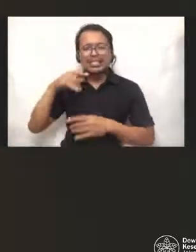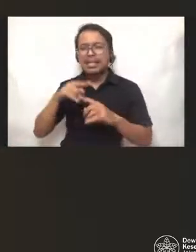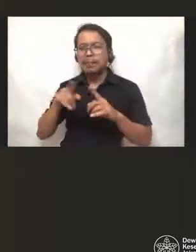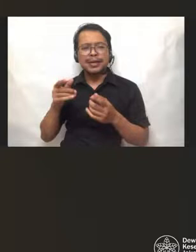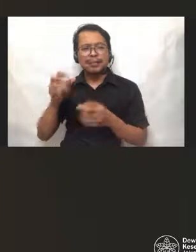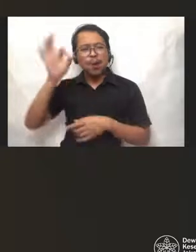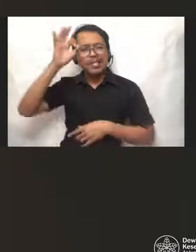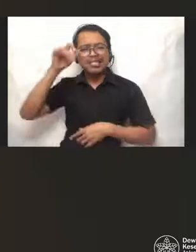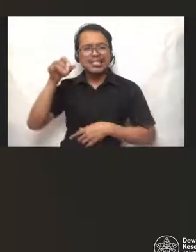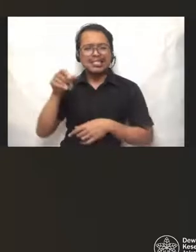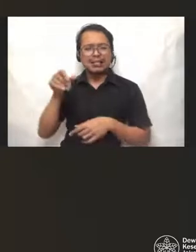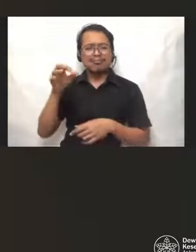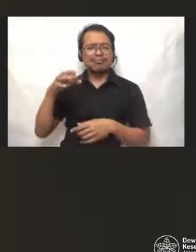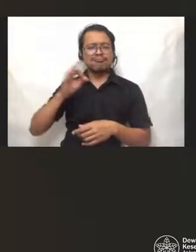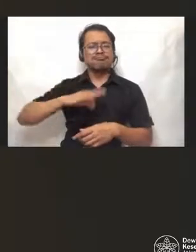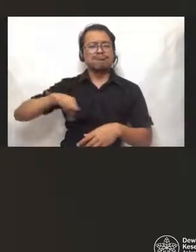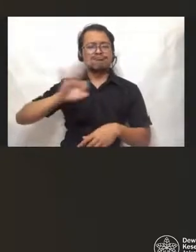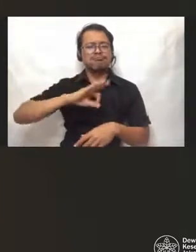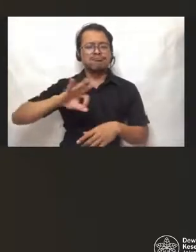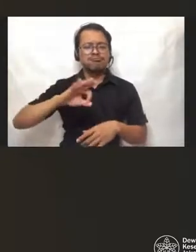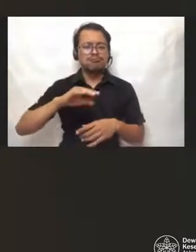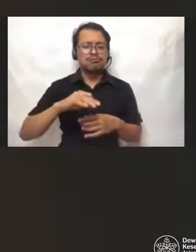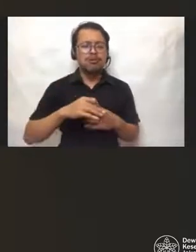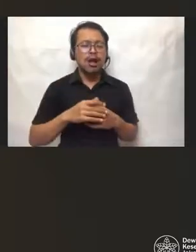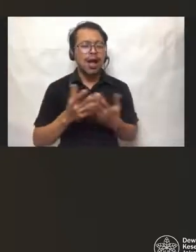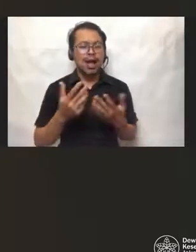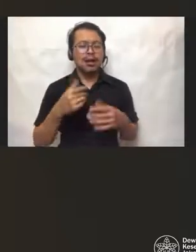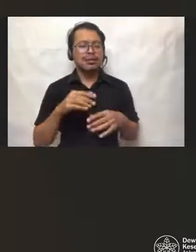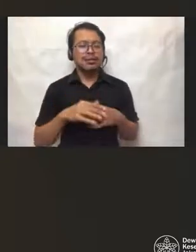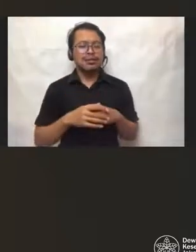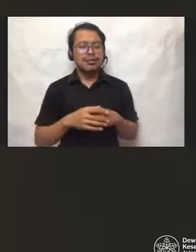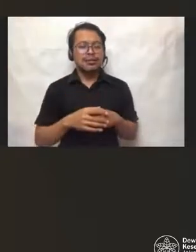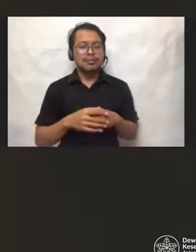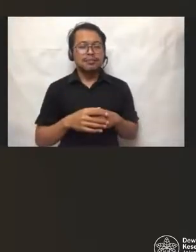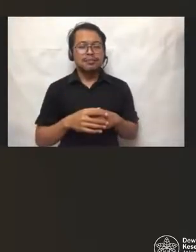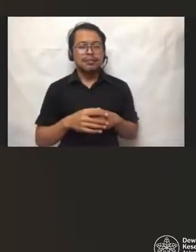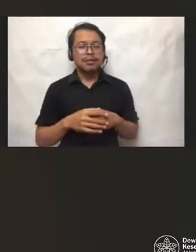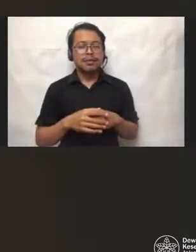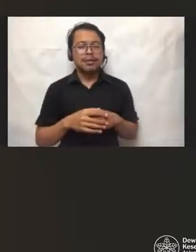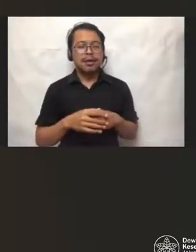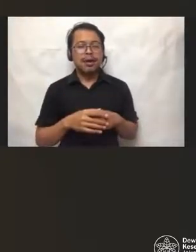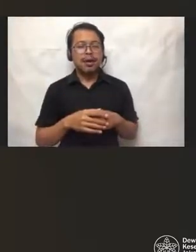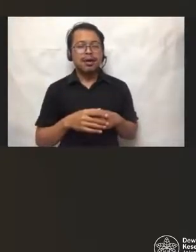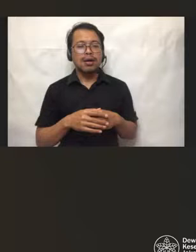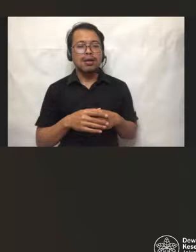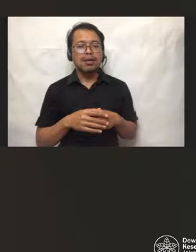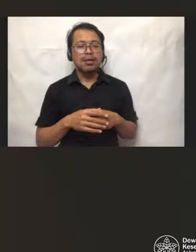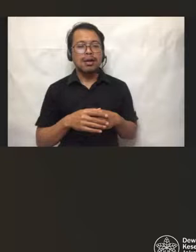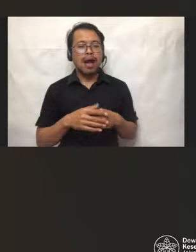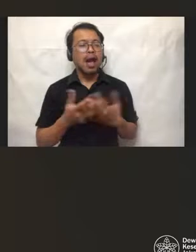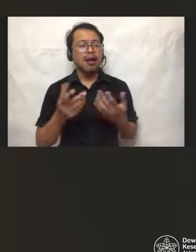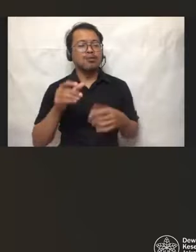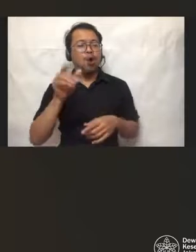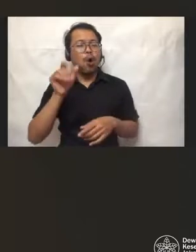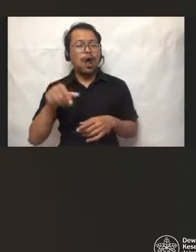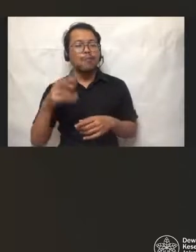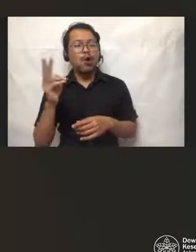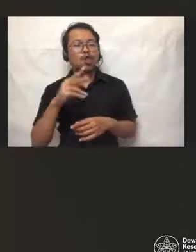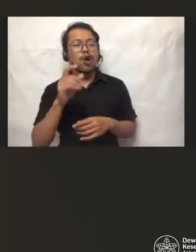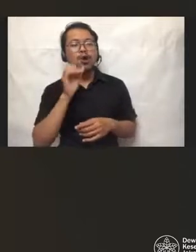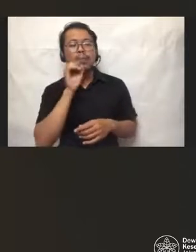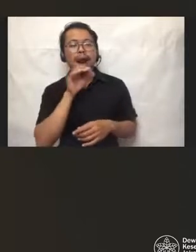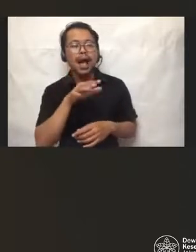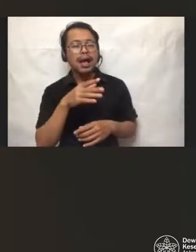Untungnya pertempuran mental itu tak berlangsung lama. Biarkan saja, biarkan, kata seorang pengunjung yang kelihatannya